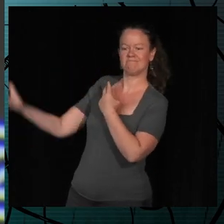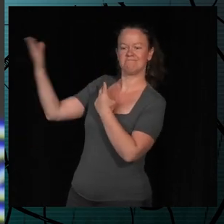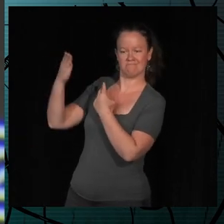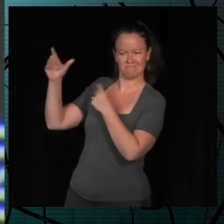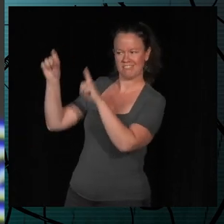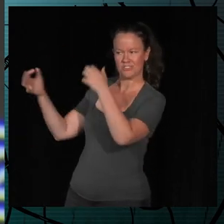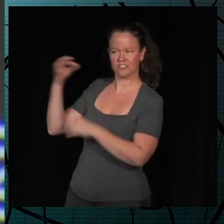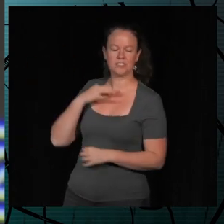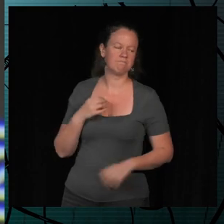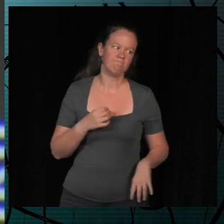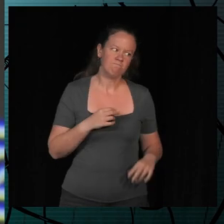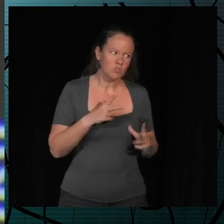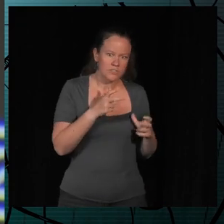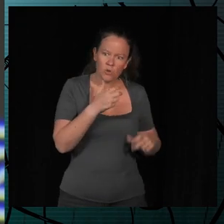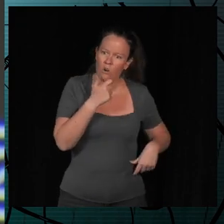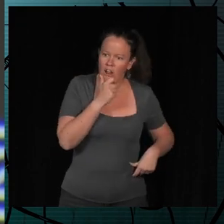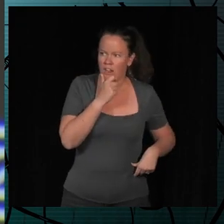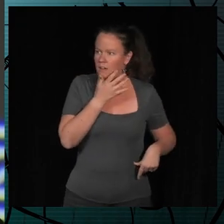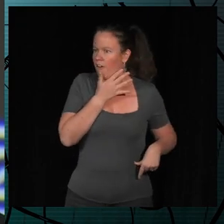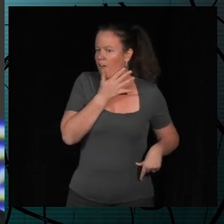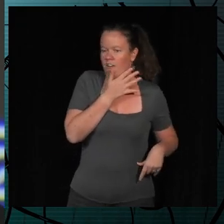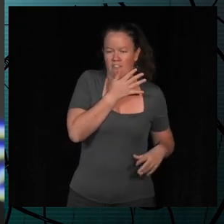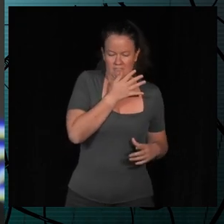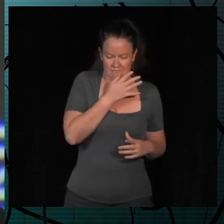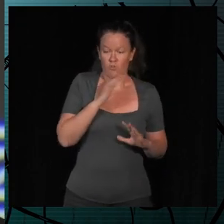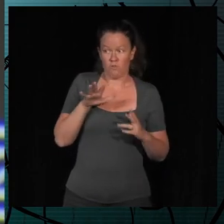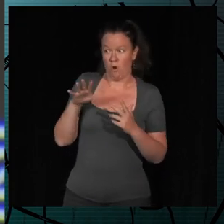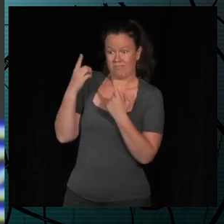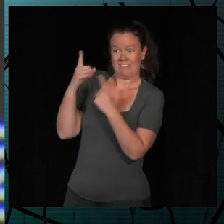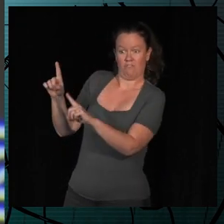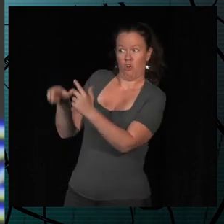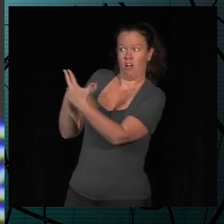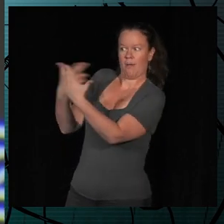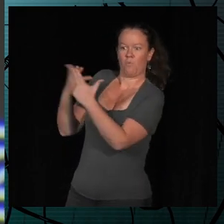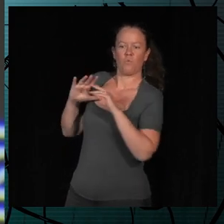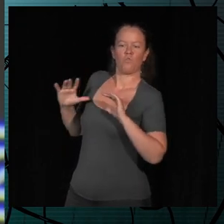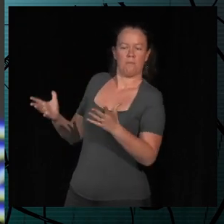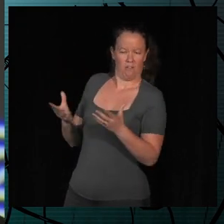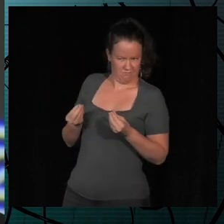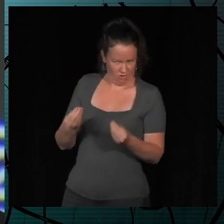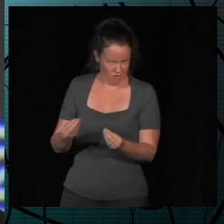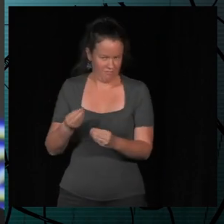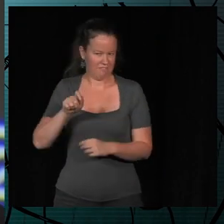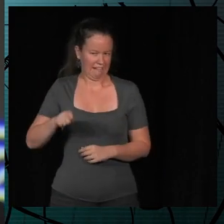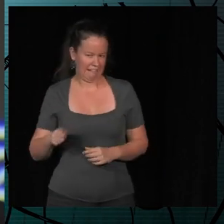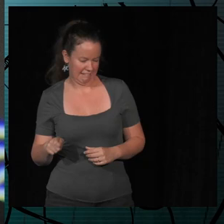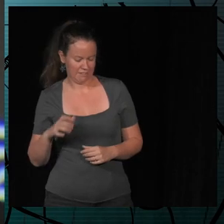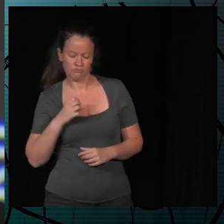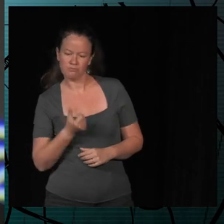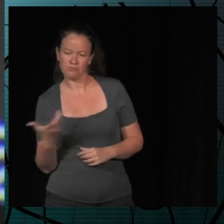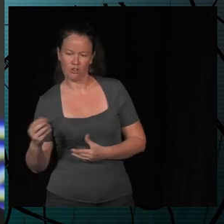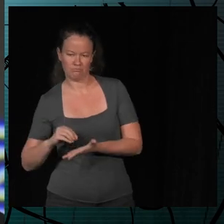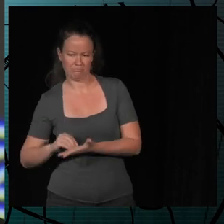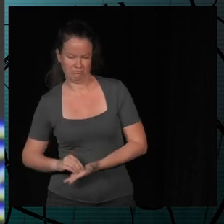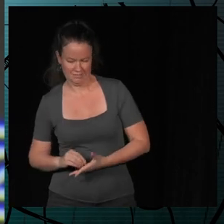vous entendez un mot qui fait problème visiblement pour votre interlocuteur alors j'en ai listé quelques-uns vous allez voir qu'on va